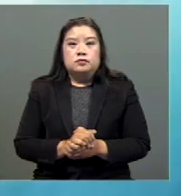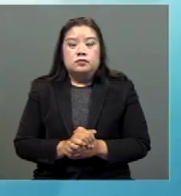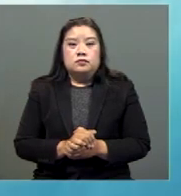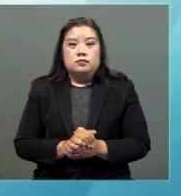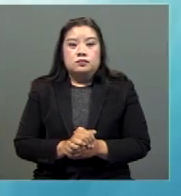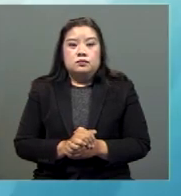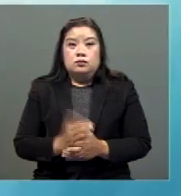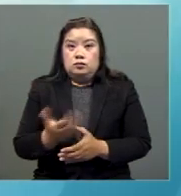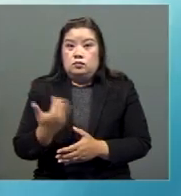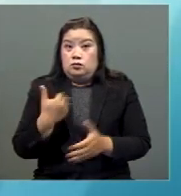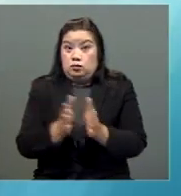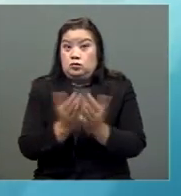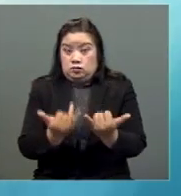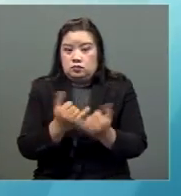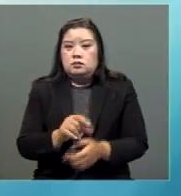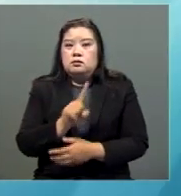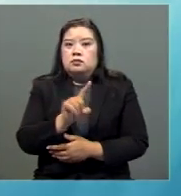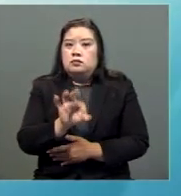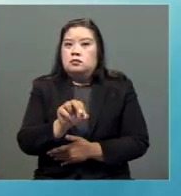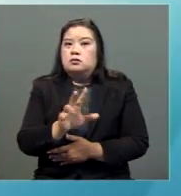ปีนะครับจะเห็นแนวโน้มอ่ะภาพของกราฟนี้ก็จะบ่งบอกนะครับว่ามีผู้ป่วยที่ยังรักษาอยู่193